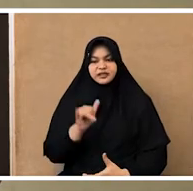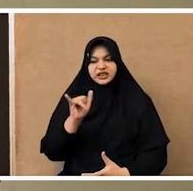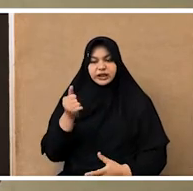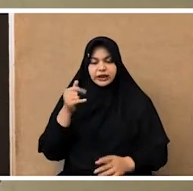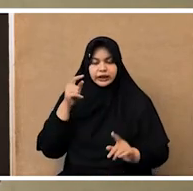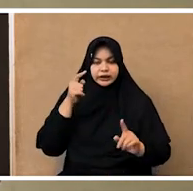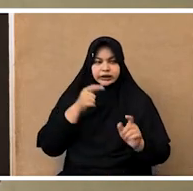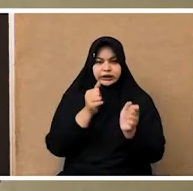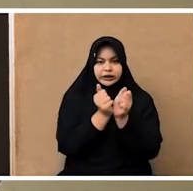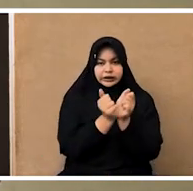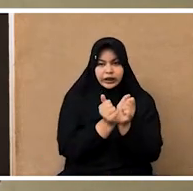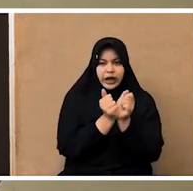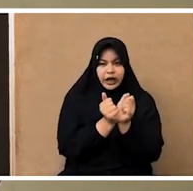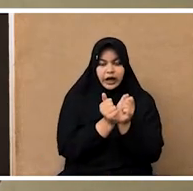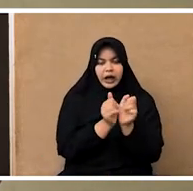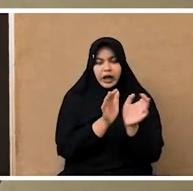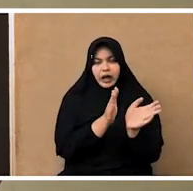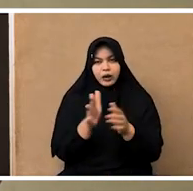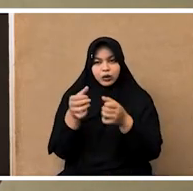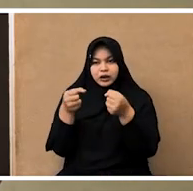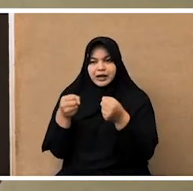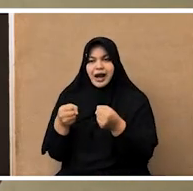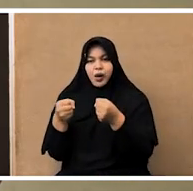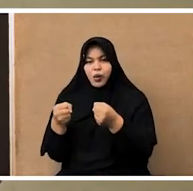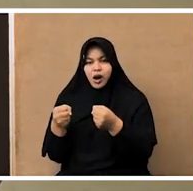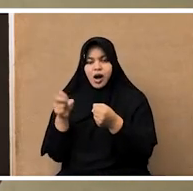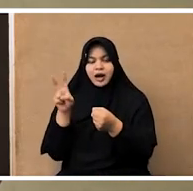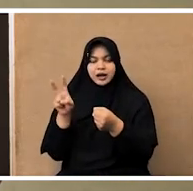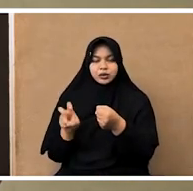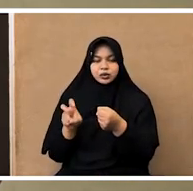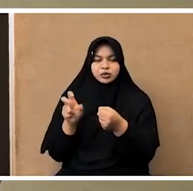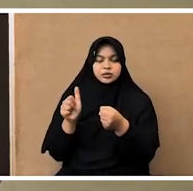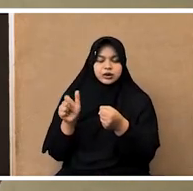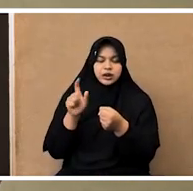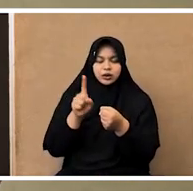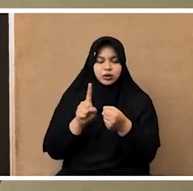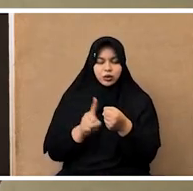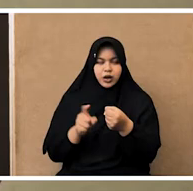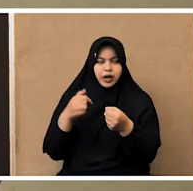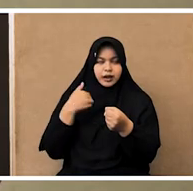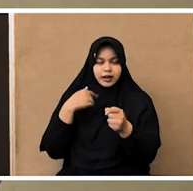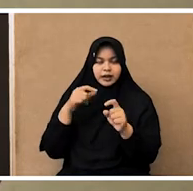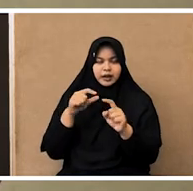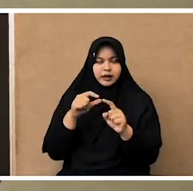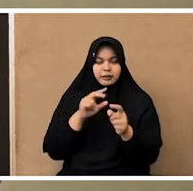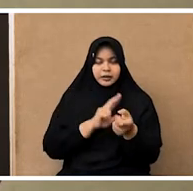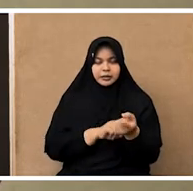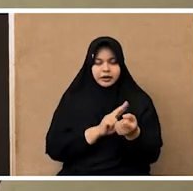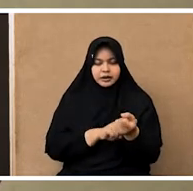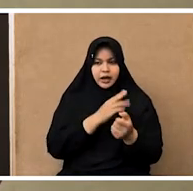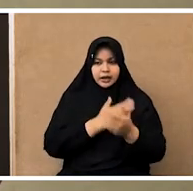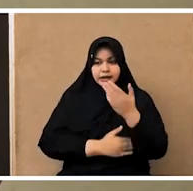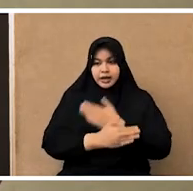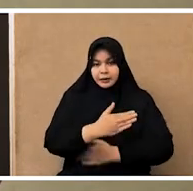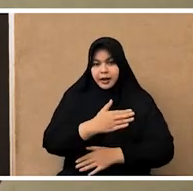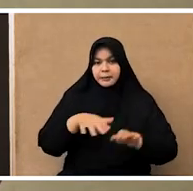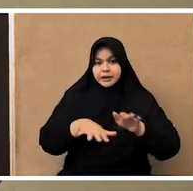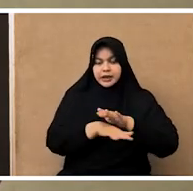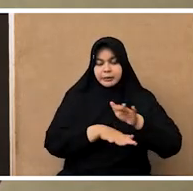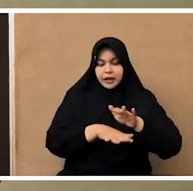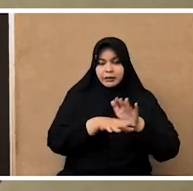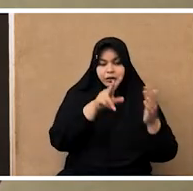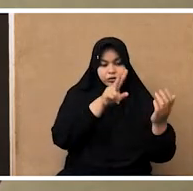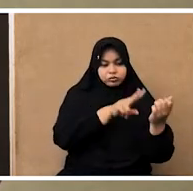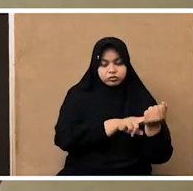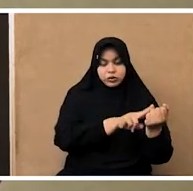tersangka maupun terdakwa begitu dia harus terlebih dahulu dilakukan pemeriksaan kedisalitas berdasarkan pemeriksaan